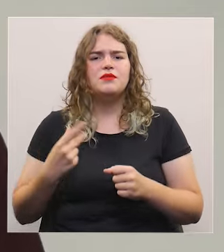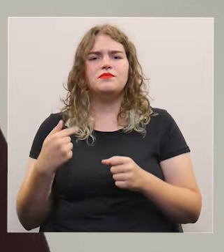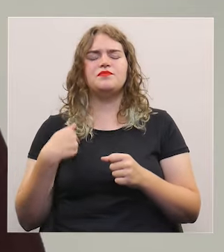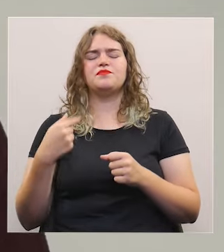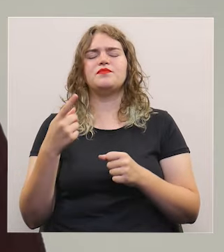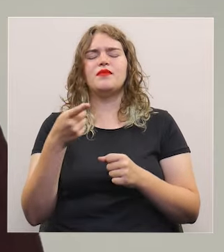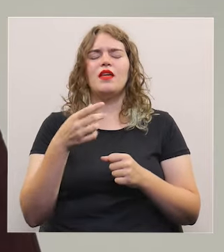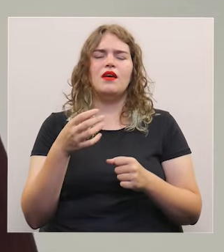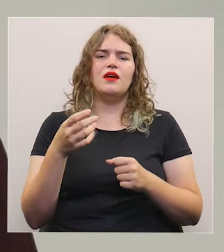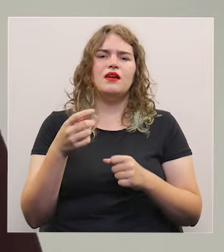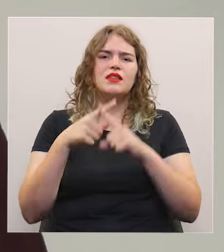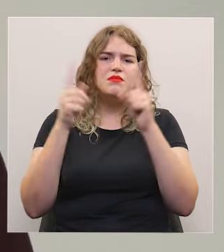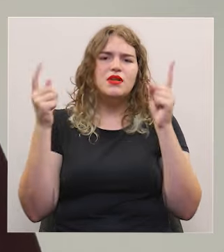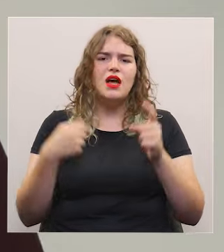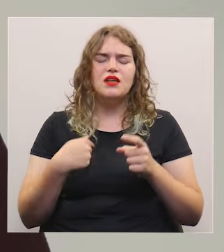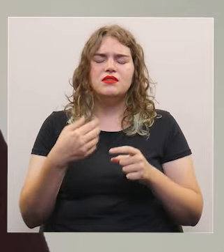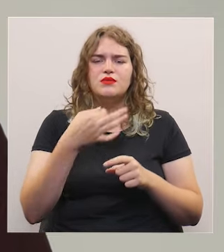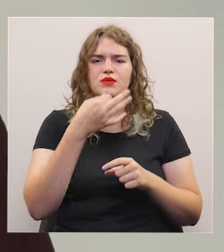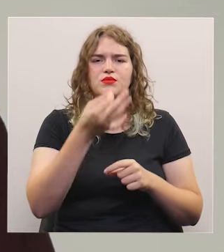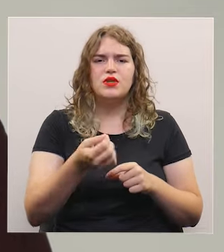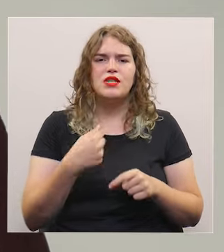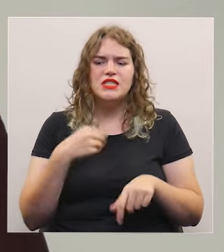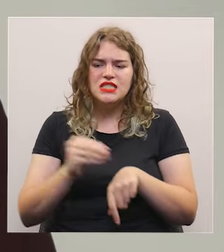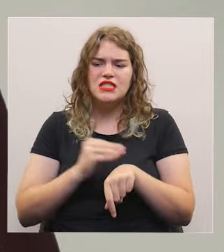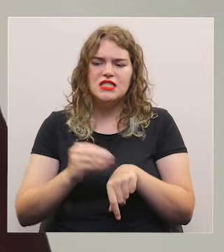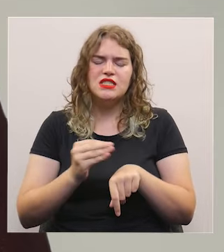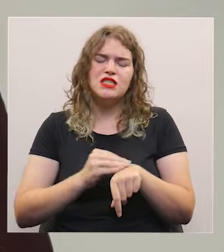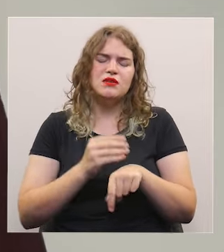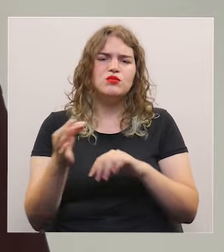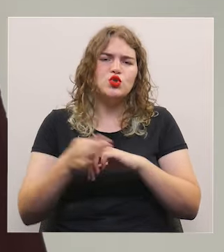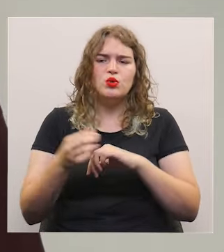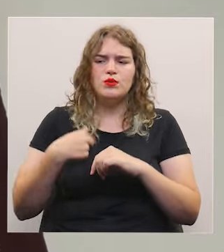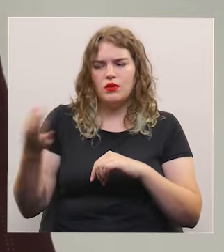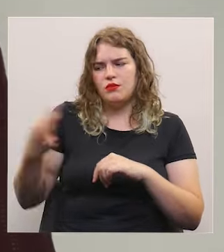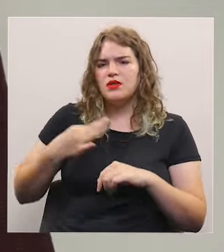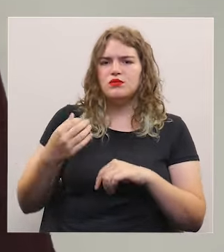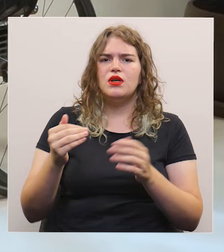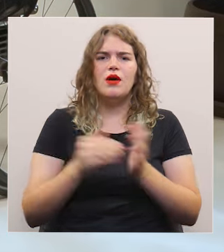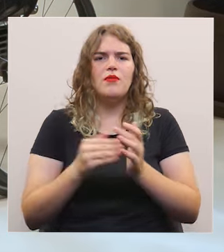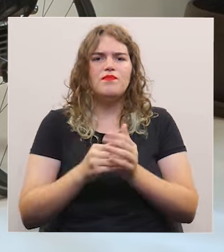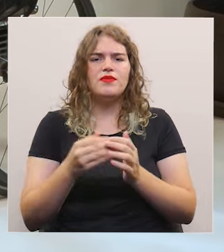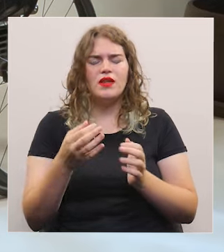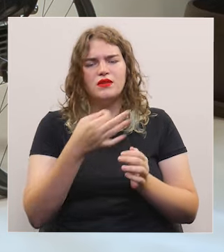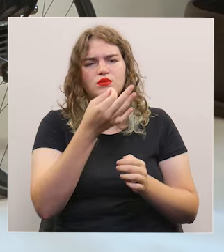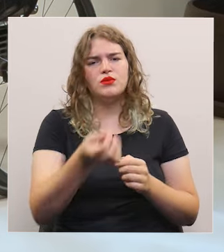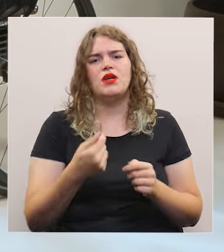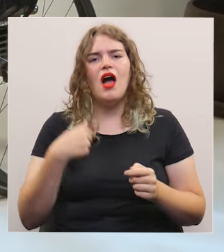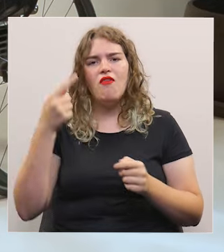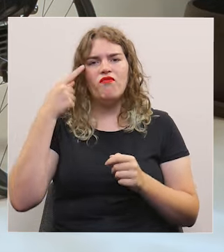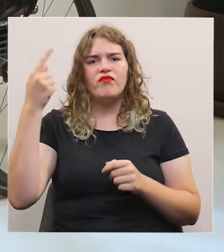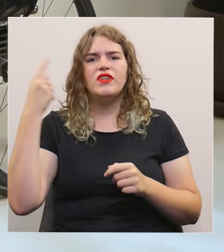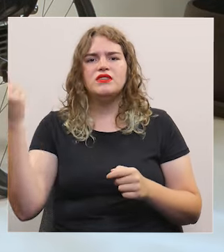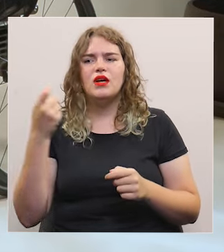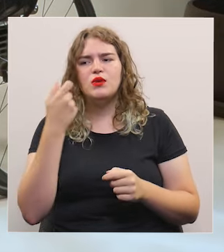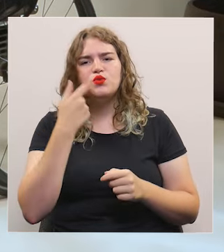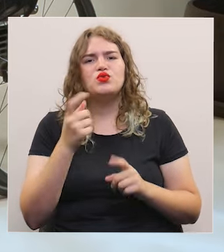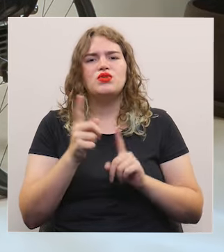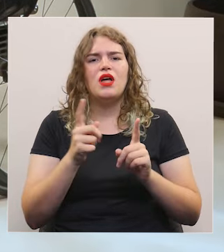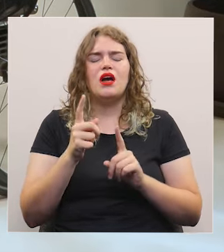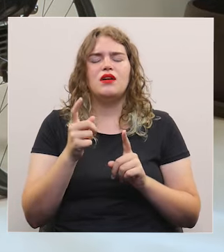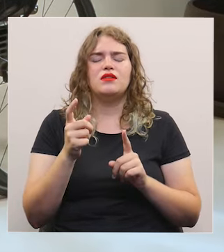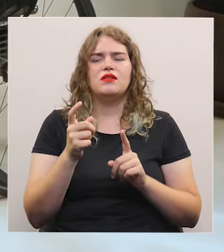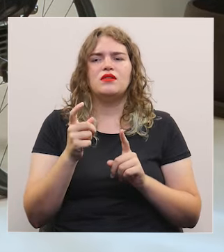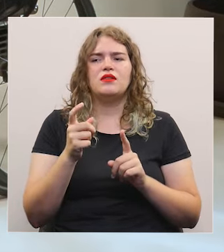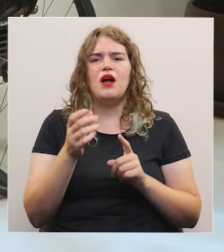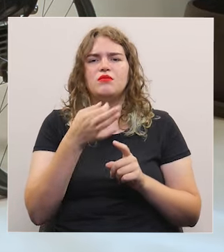draga mea, trebuie să-ți mărturisești ceva, eu nu mai pot, eu am simt așa că trebuie să spun. Am visat, dacă vrei să povestești visul, nu știu dacă l-ai spus sau nu.